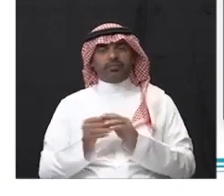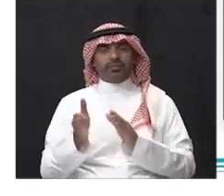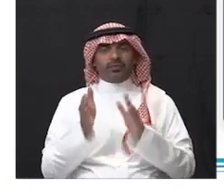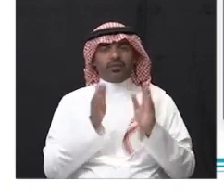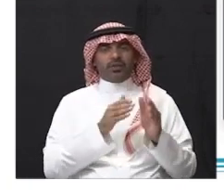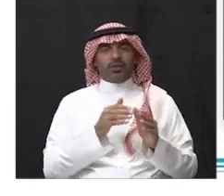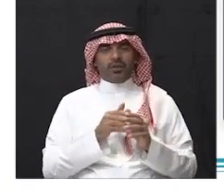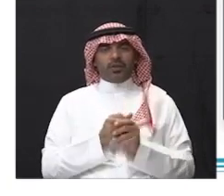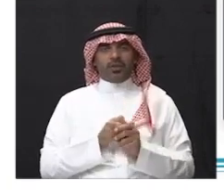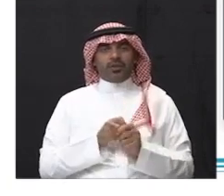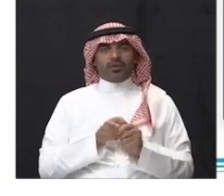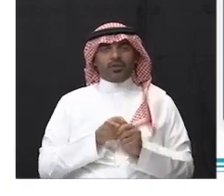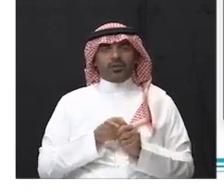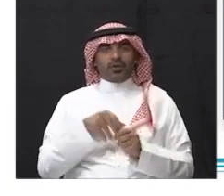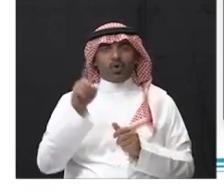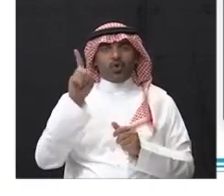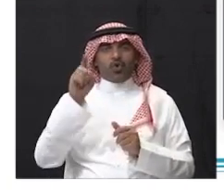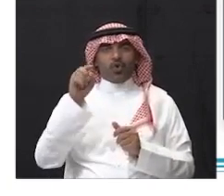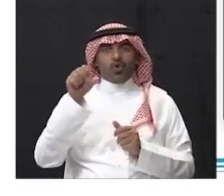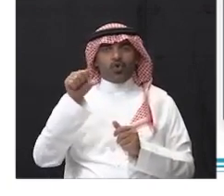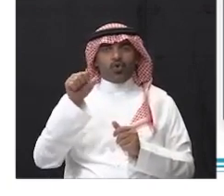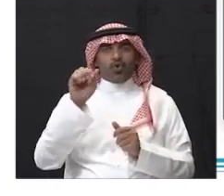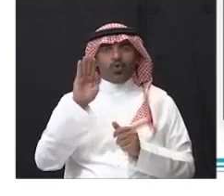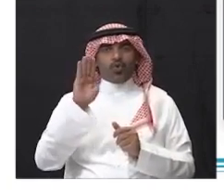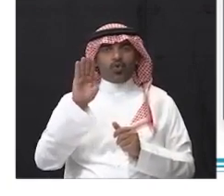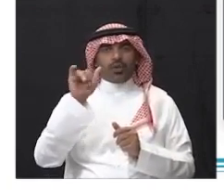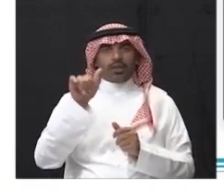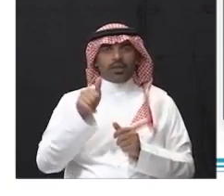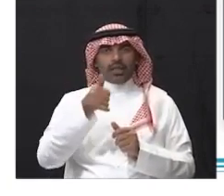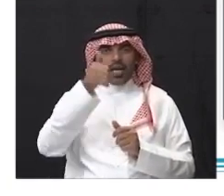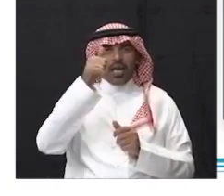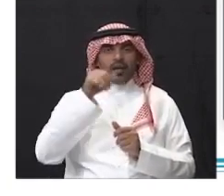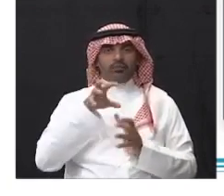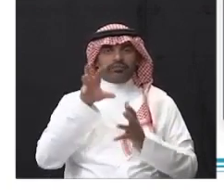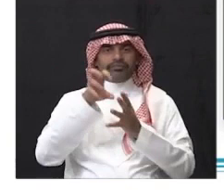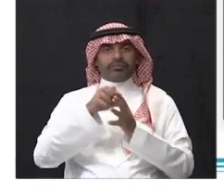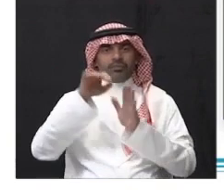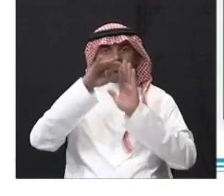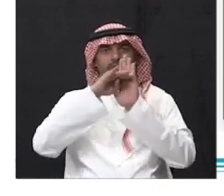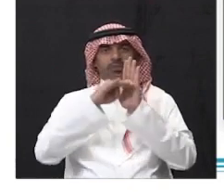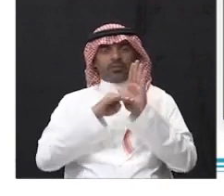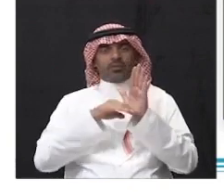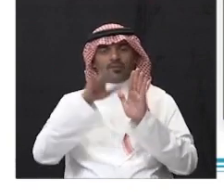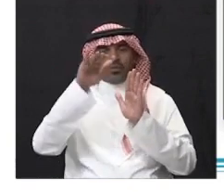شبه جزيرة القرم، بلاد القوقاز،